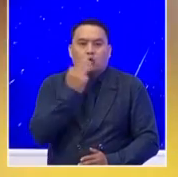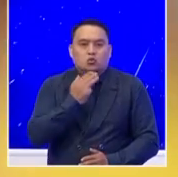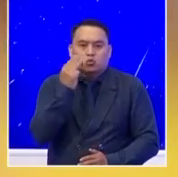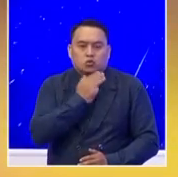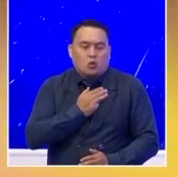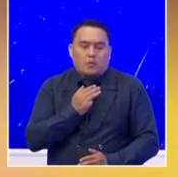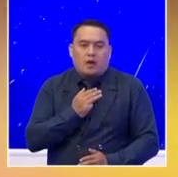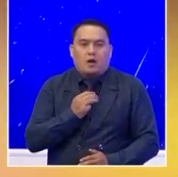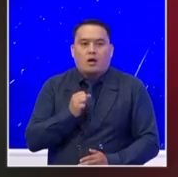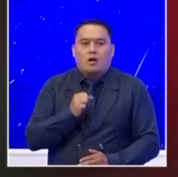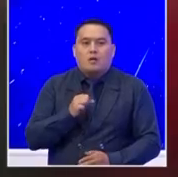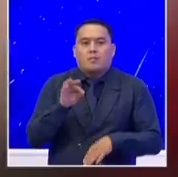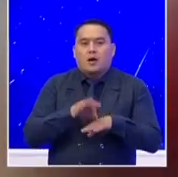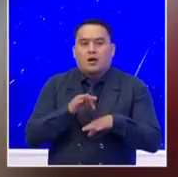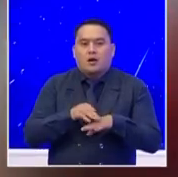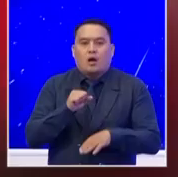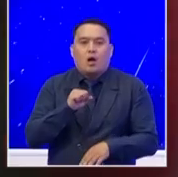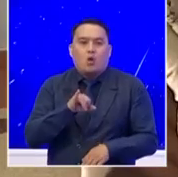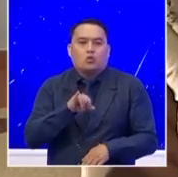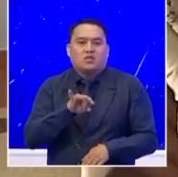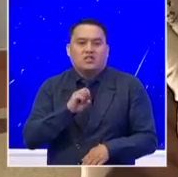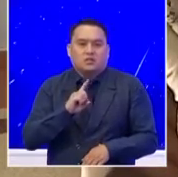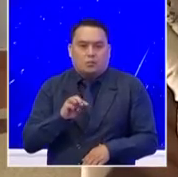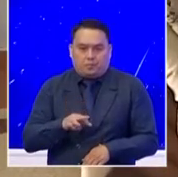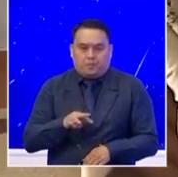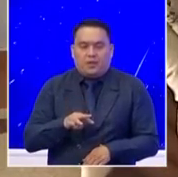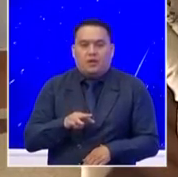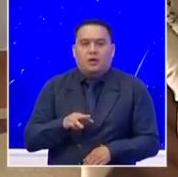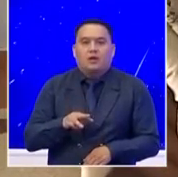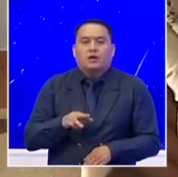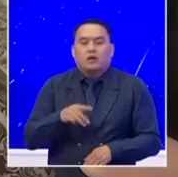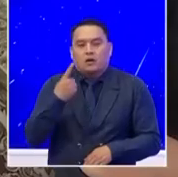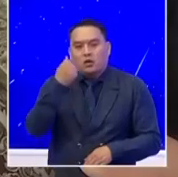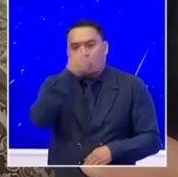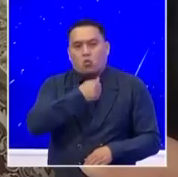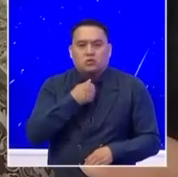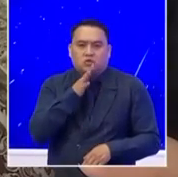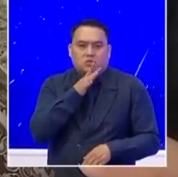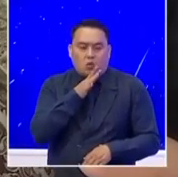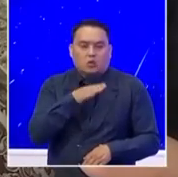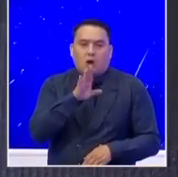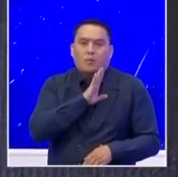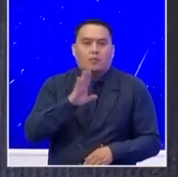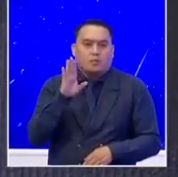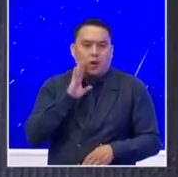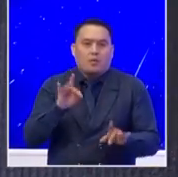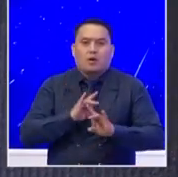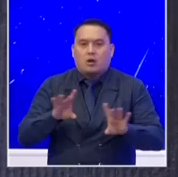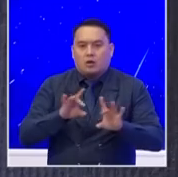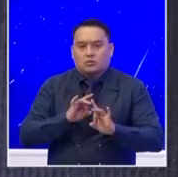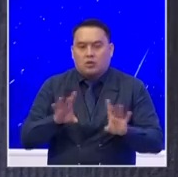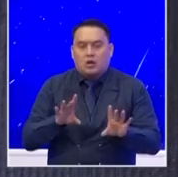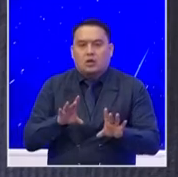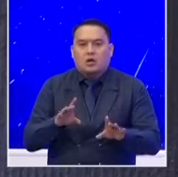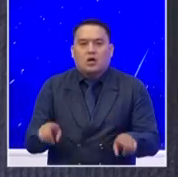Алины Резабек аутизм. Болезнь проявила себя рано, едва девочке исполнился год, рассказывает мама Бакыткуль. Ежедневно она водила